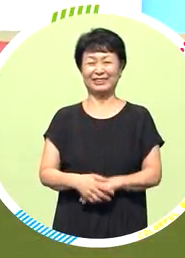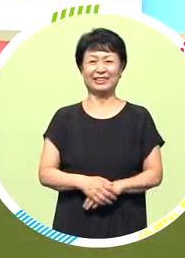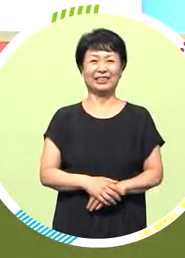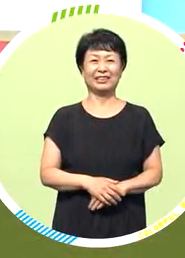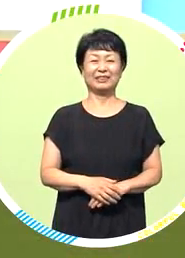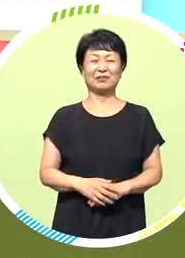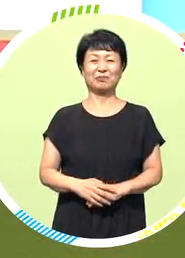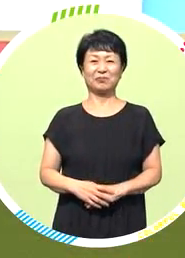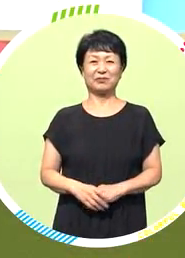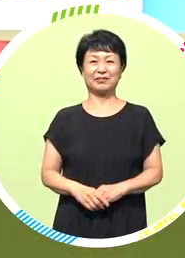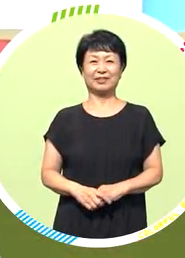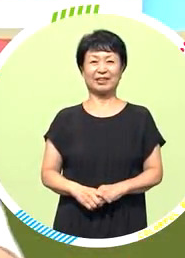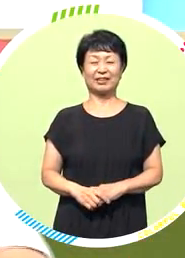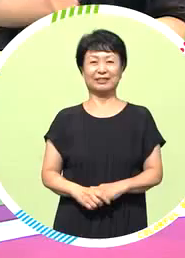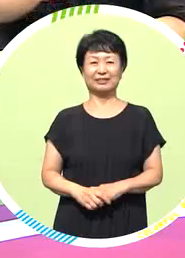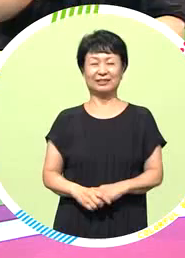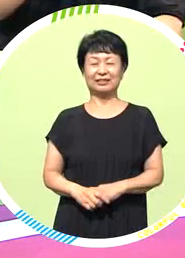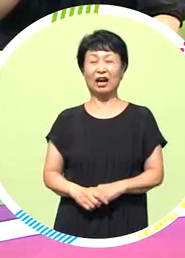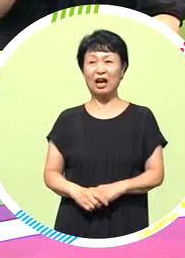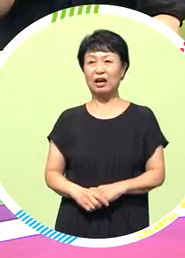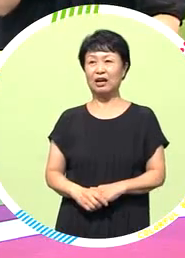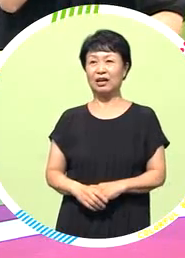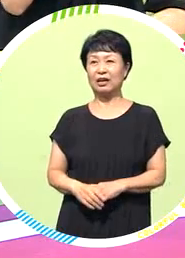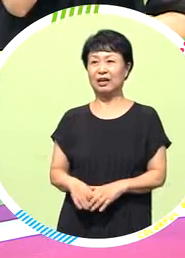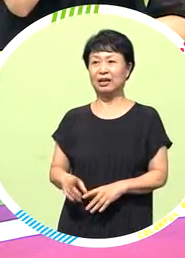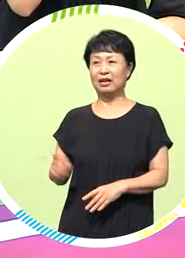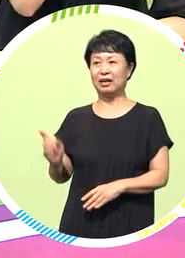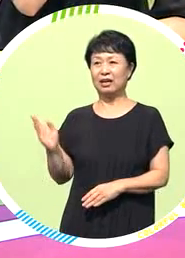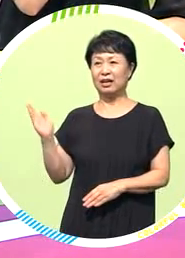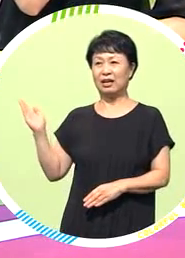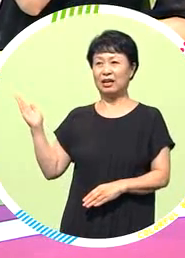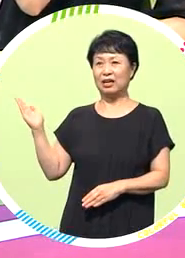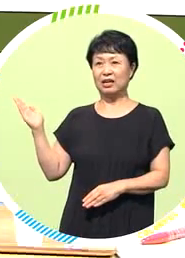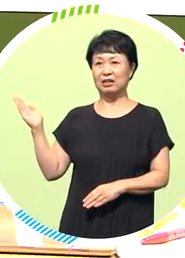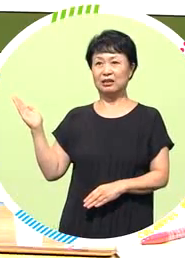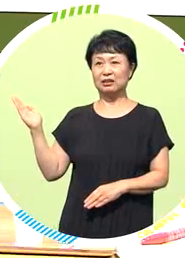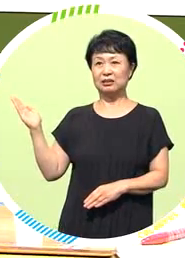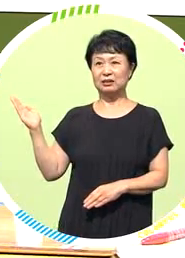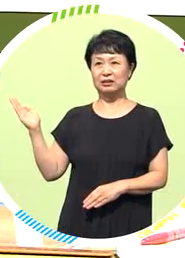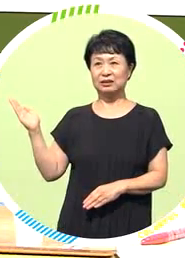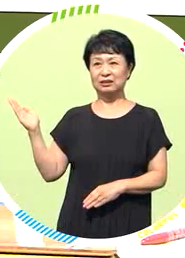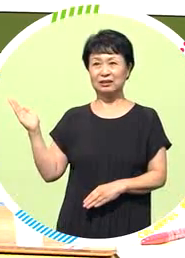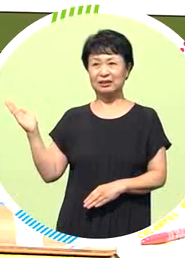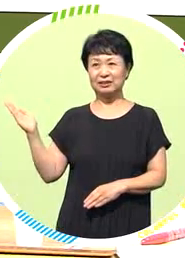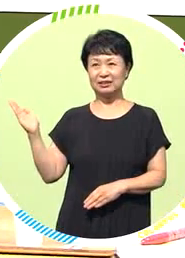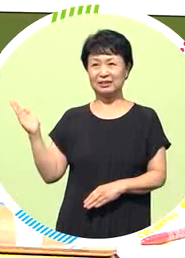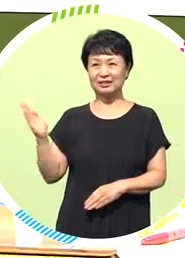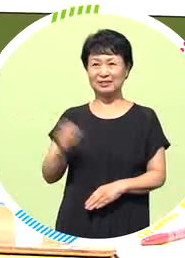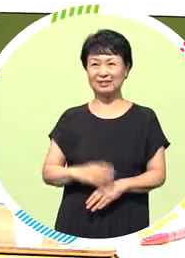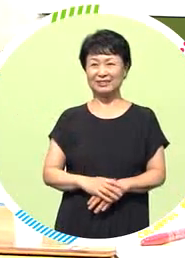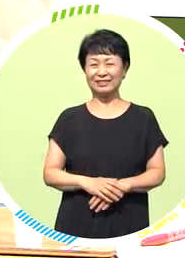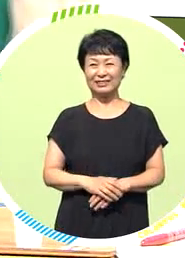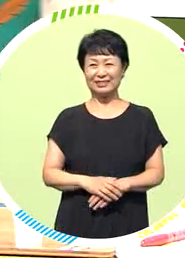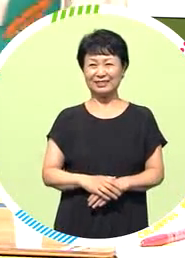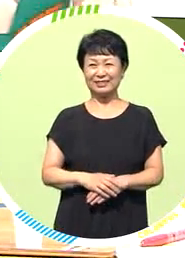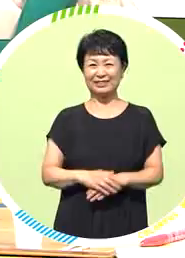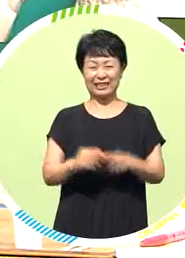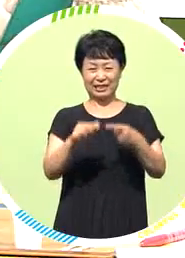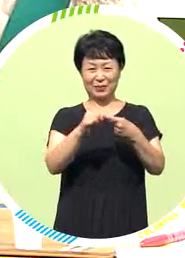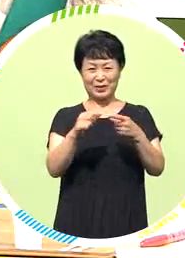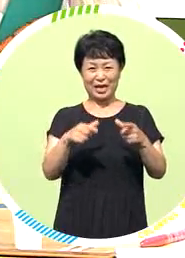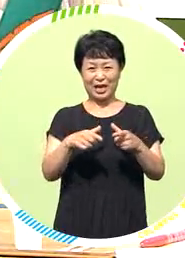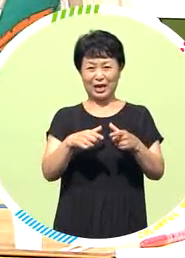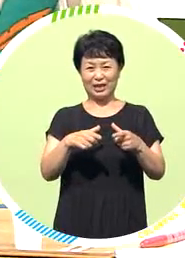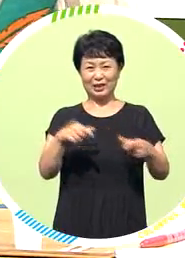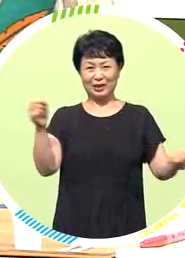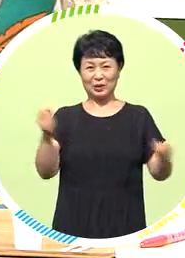踊ってましたね。あ、ちょちょちょちょちょちょ。父もなんでなんか塗ってもらいやすそうにこうちょっとちょっとちょっ